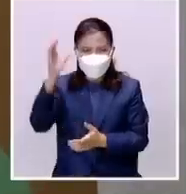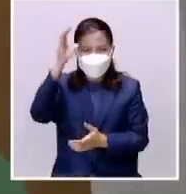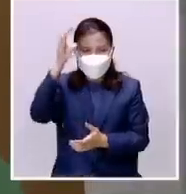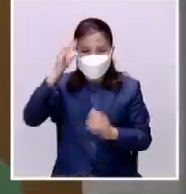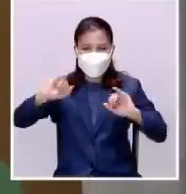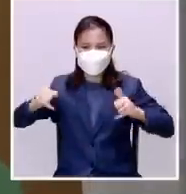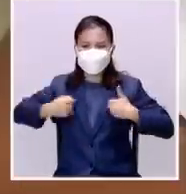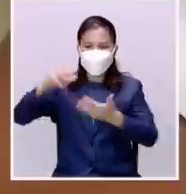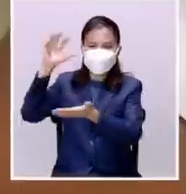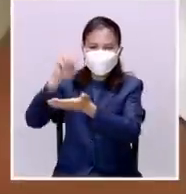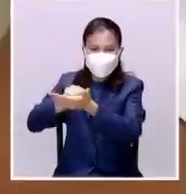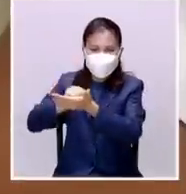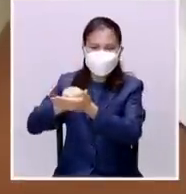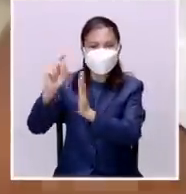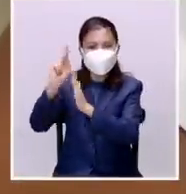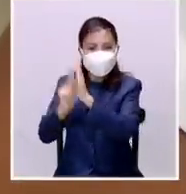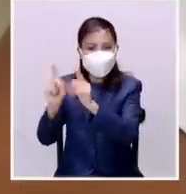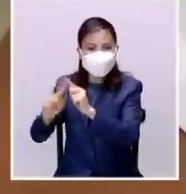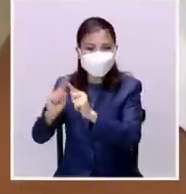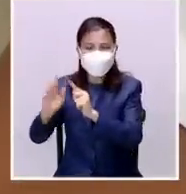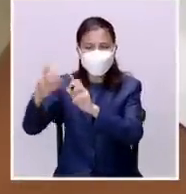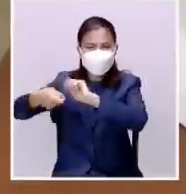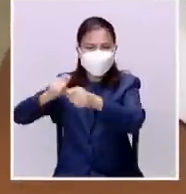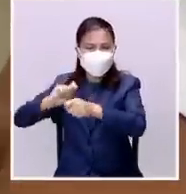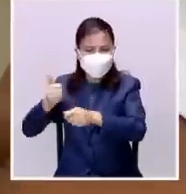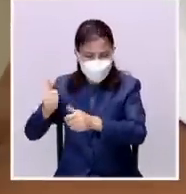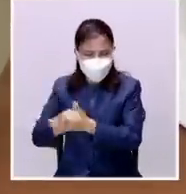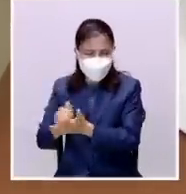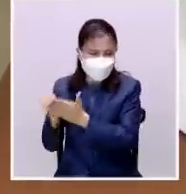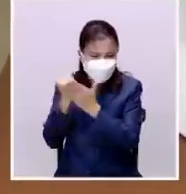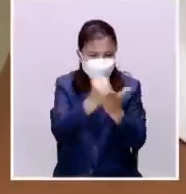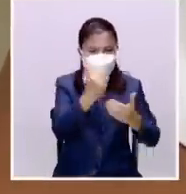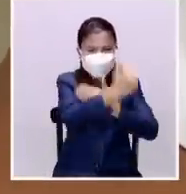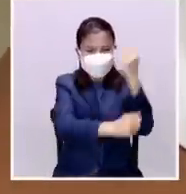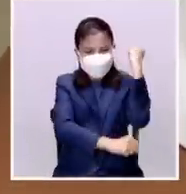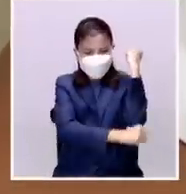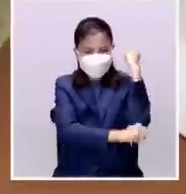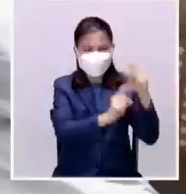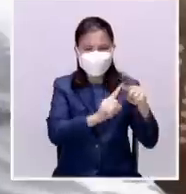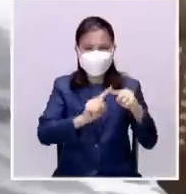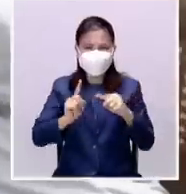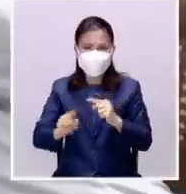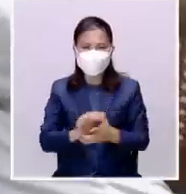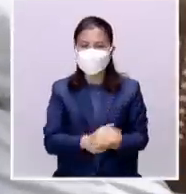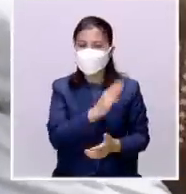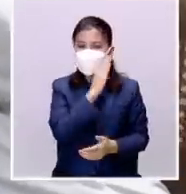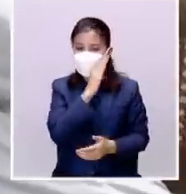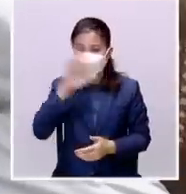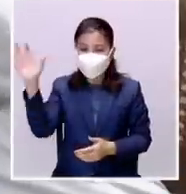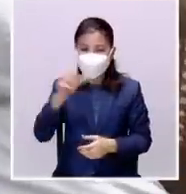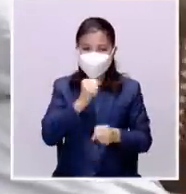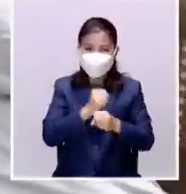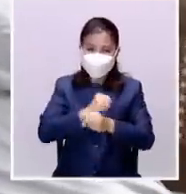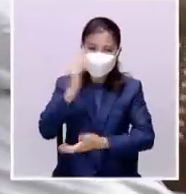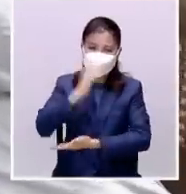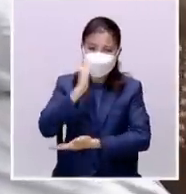-19 นะคะแล้วก็ข้อเสนอนี้ได้รับการสนับสนุนจากกลุ่มประเทศกำลังพัฒนาจำนวนมากที่มองว่าถ้าเกิดมันมีการยกเว้นสิทธิบัตรจะเป็นก้าวสำคัญ